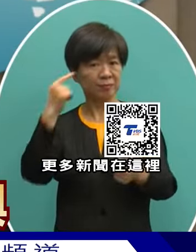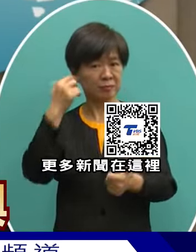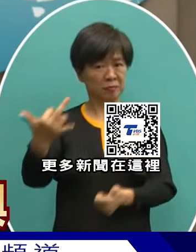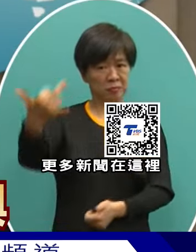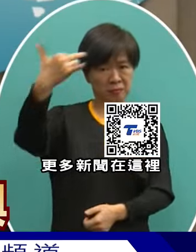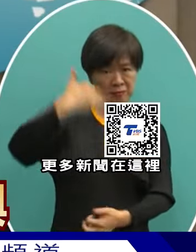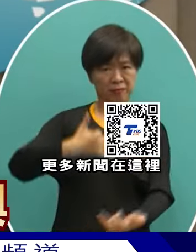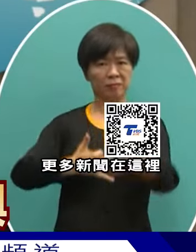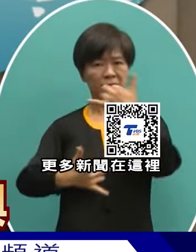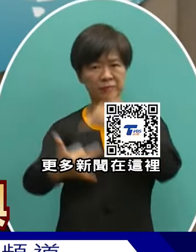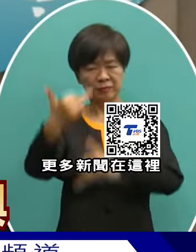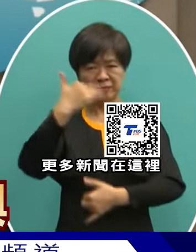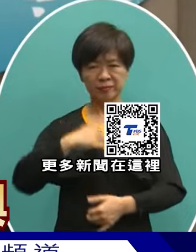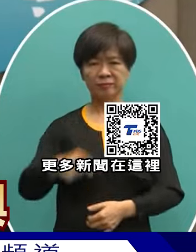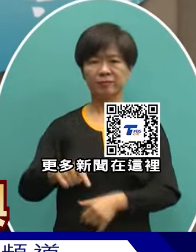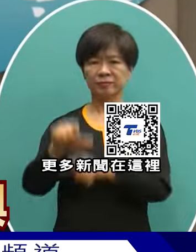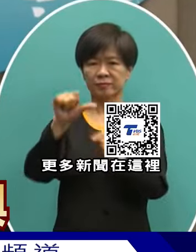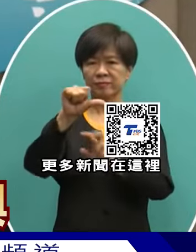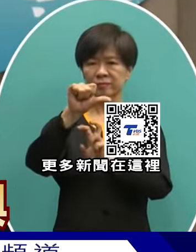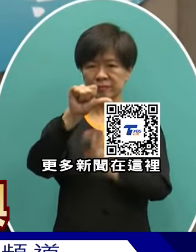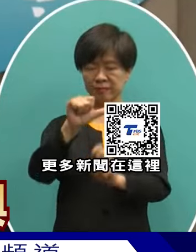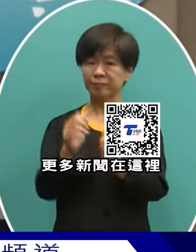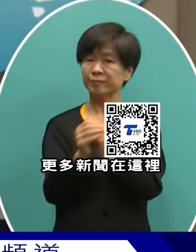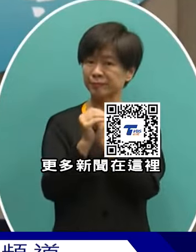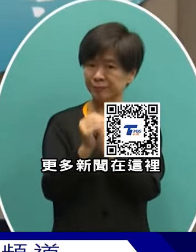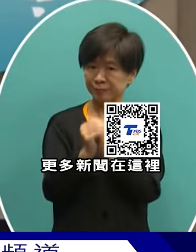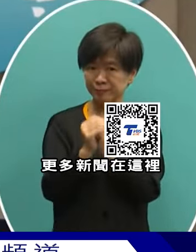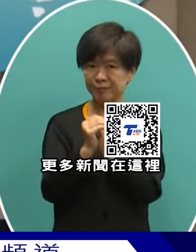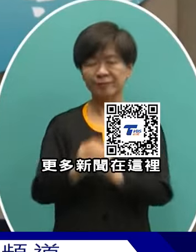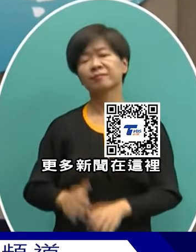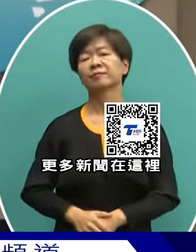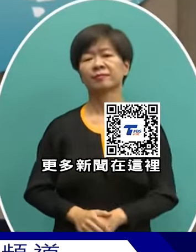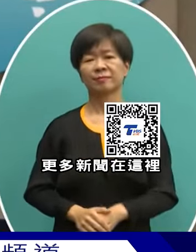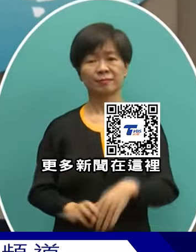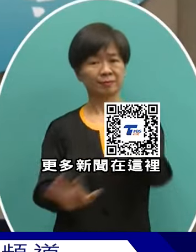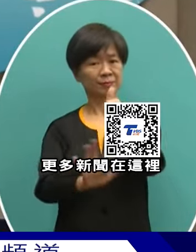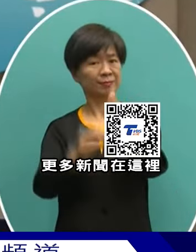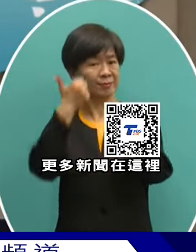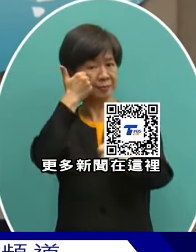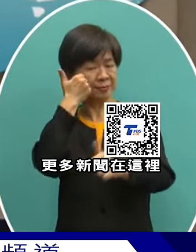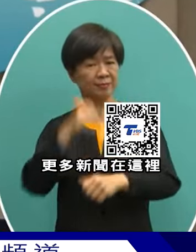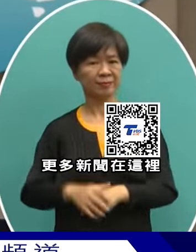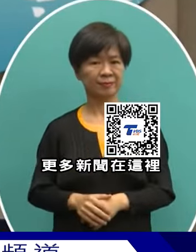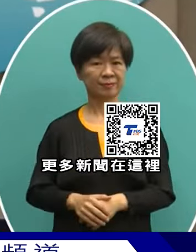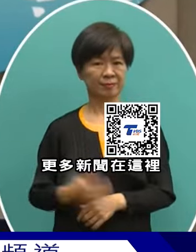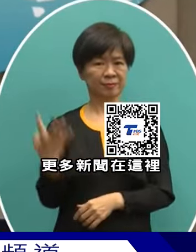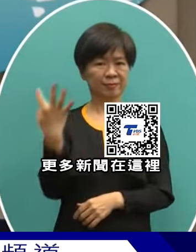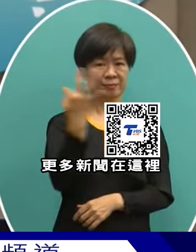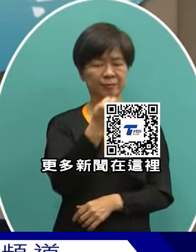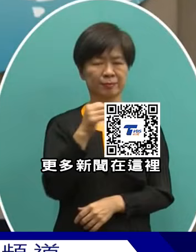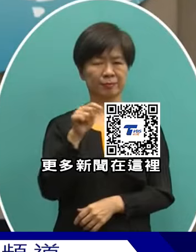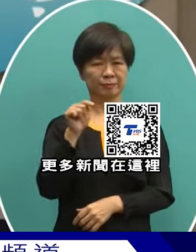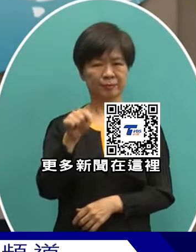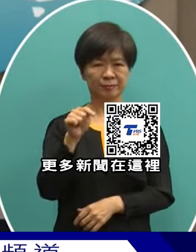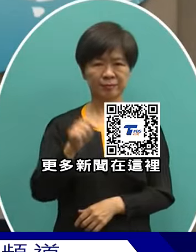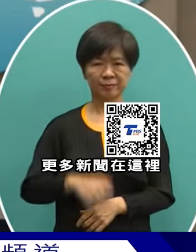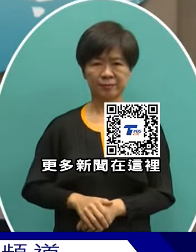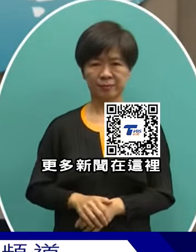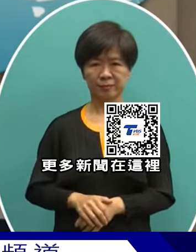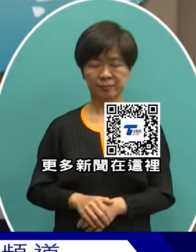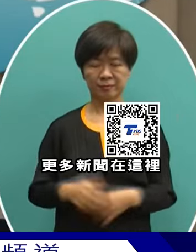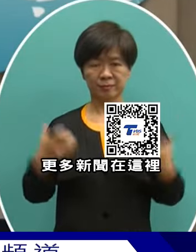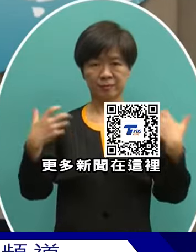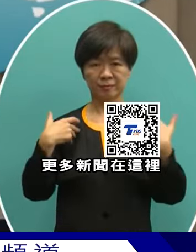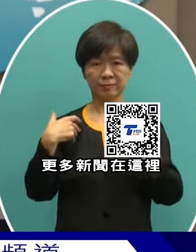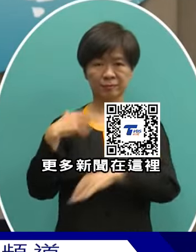台出席520庆典，成员中包含多位具有担